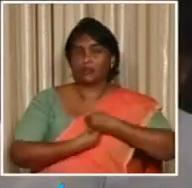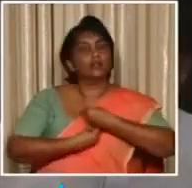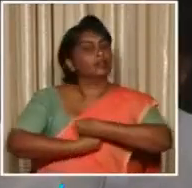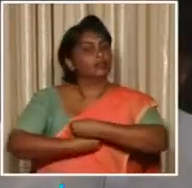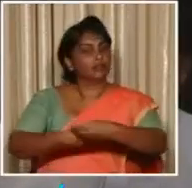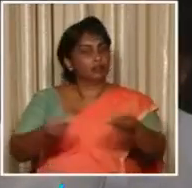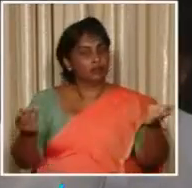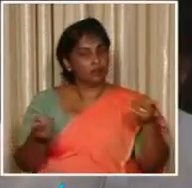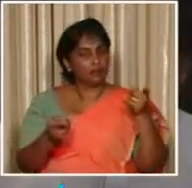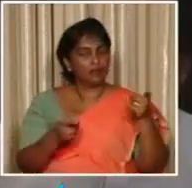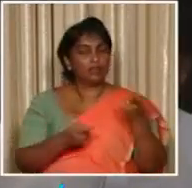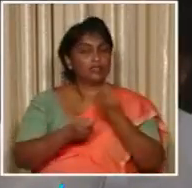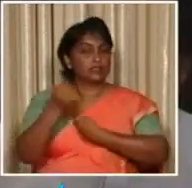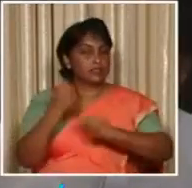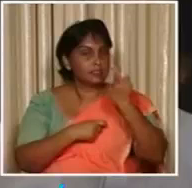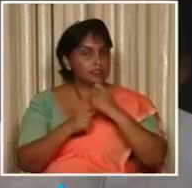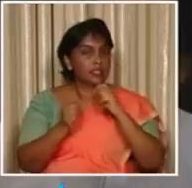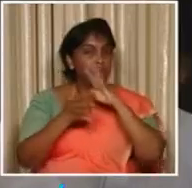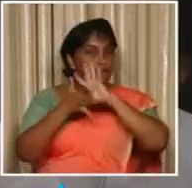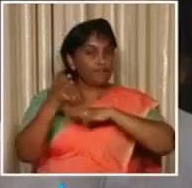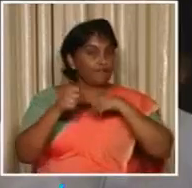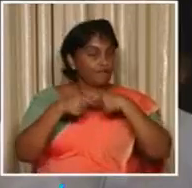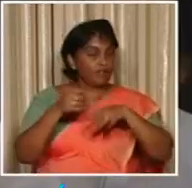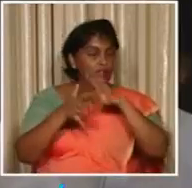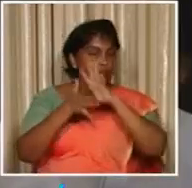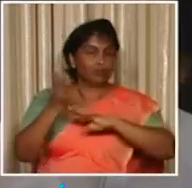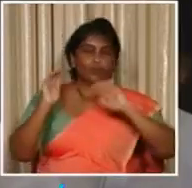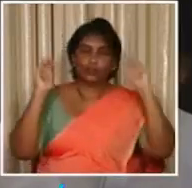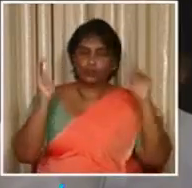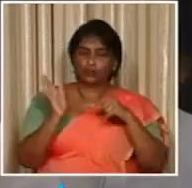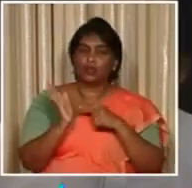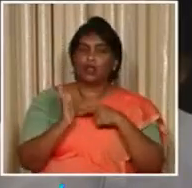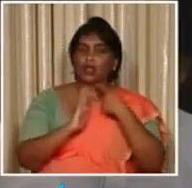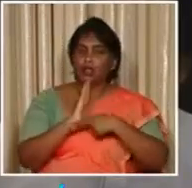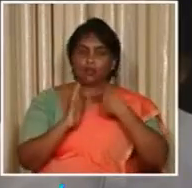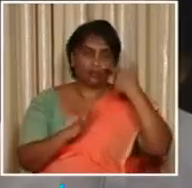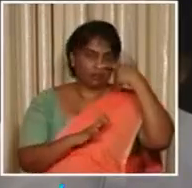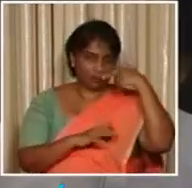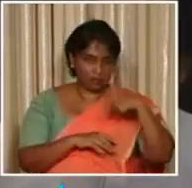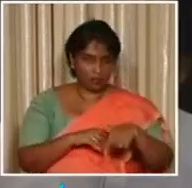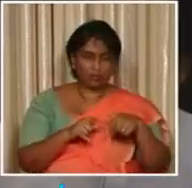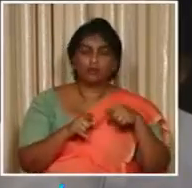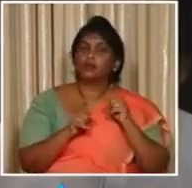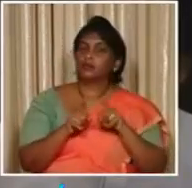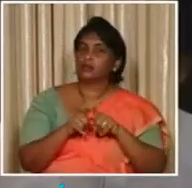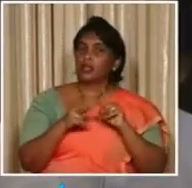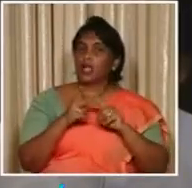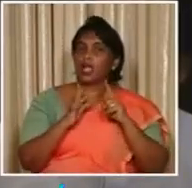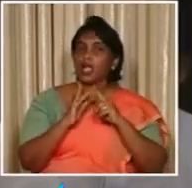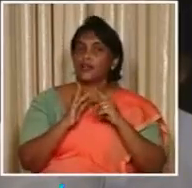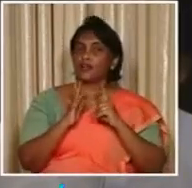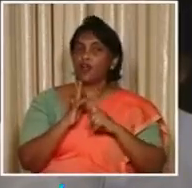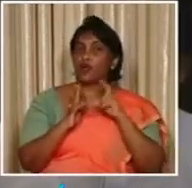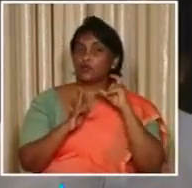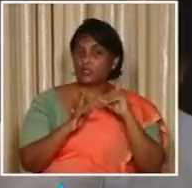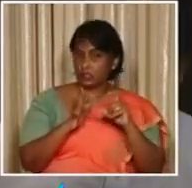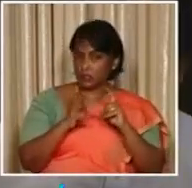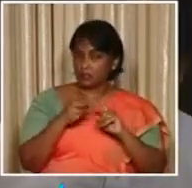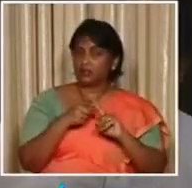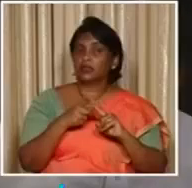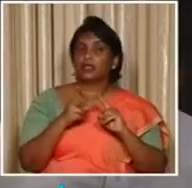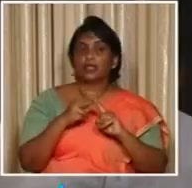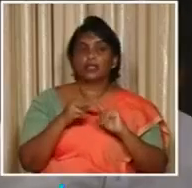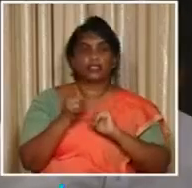සහ අලෙවි කිරීමේ වියදම් පිළිබඳව සාරාංශය ලංකා ඛනිත් තෙල් නීතිගත සංස්ථාවෙත් IOC ලංකා IOC සමාගමෙත්